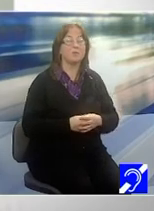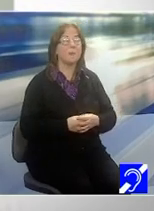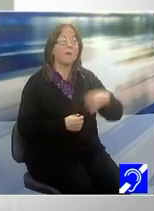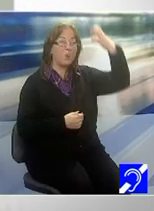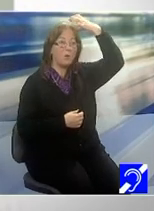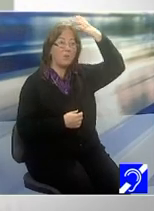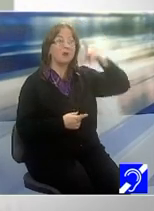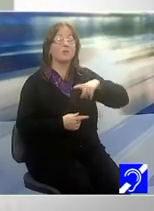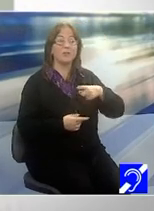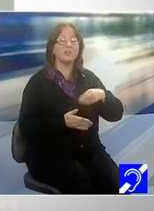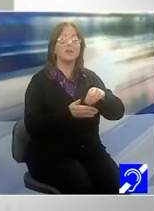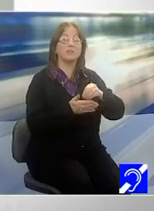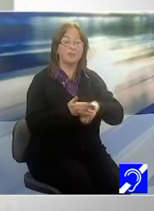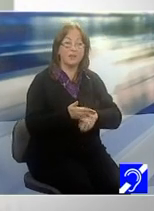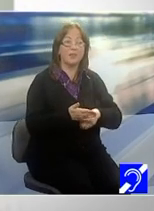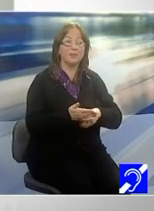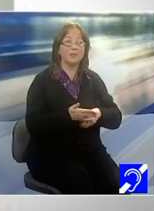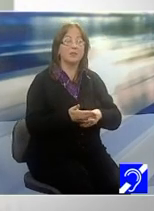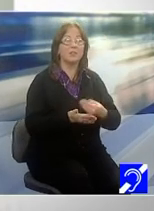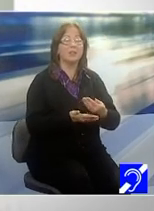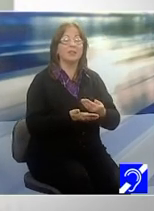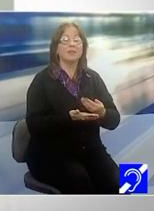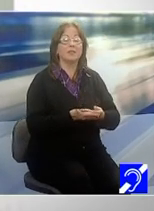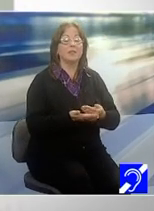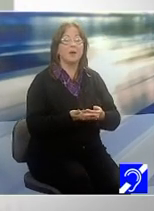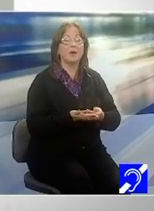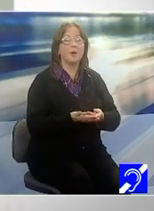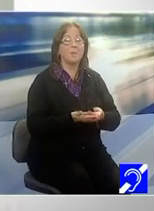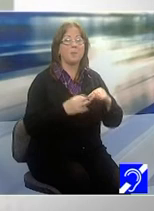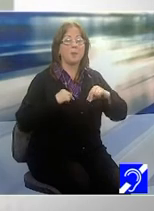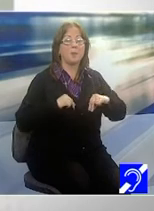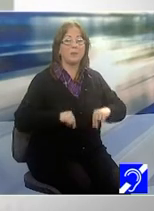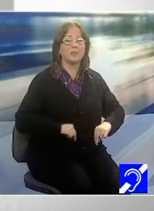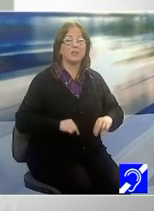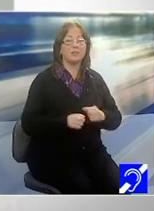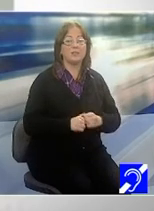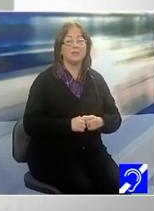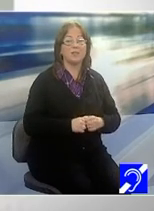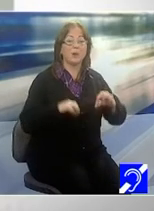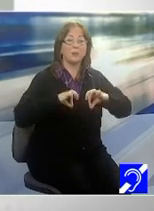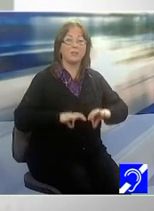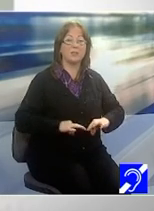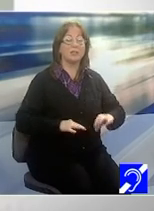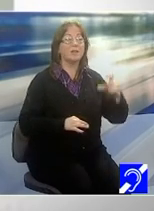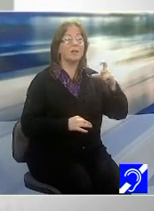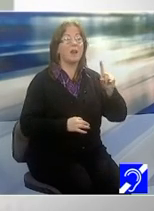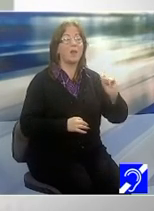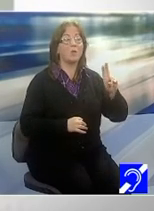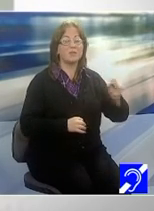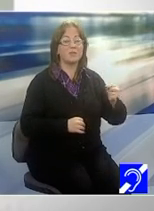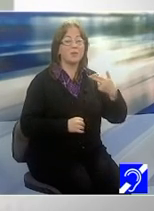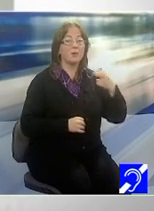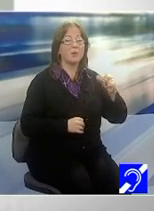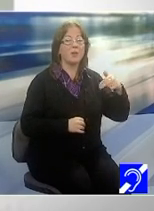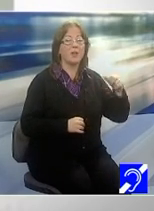președinte, președintele Klaus Iohannis, care a punctat tot așa în premieră, da, o vizită la